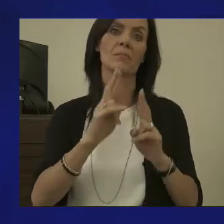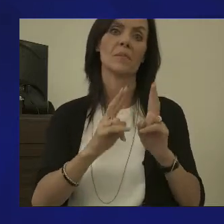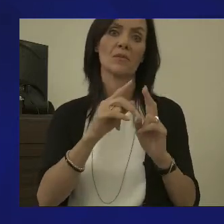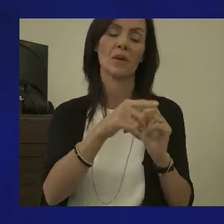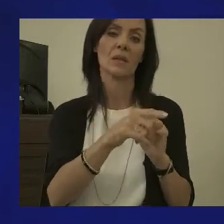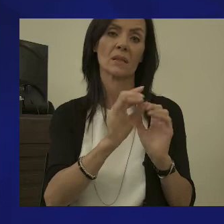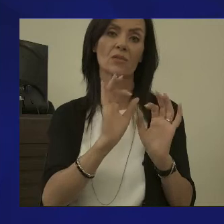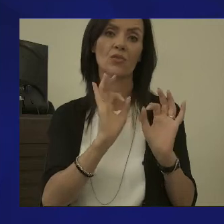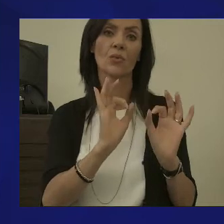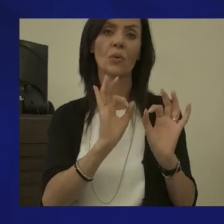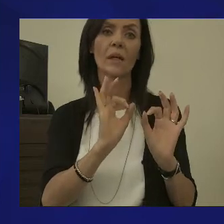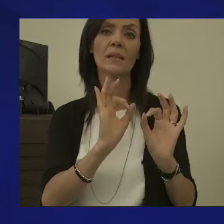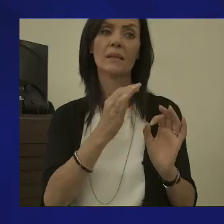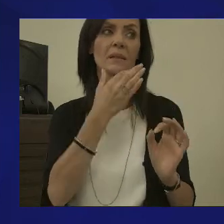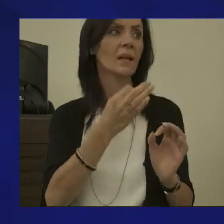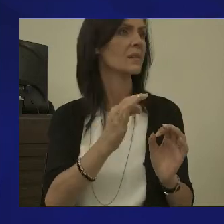ספציפי.